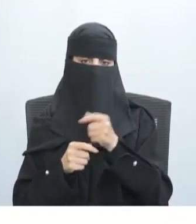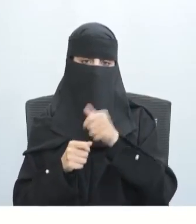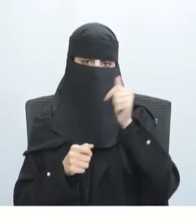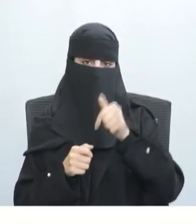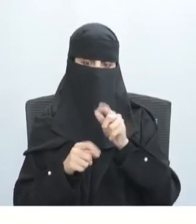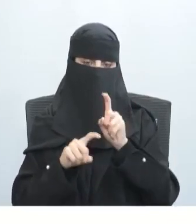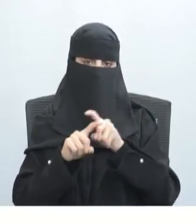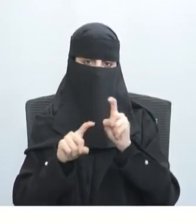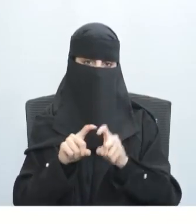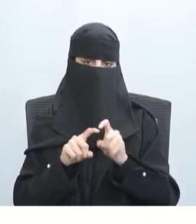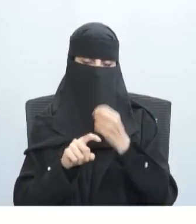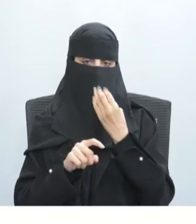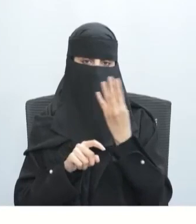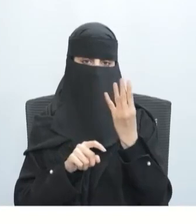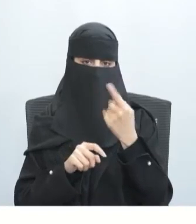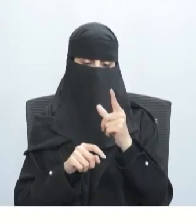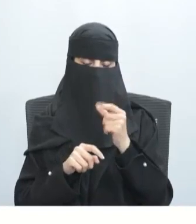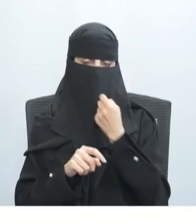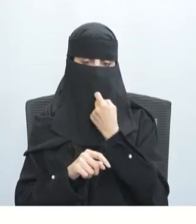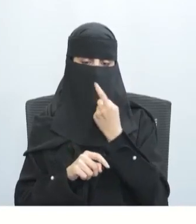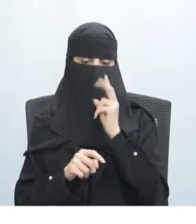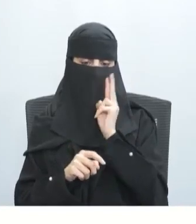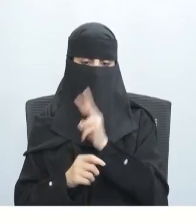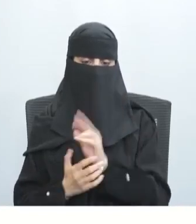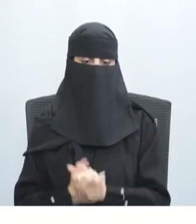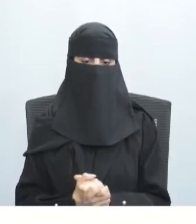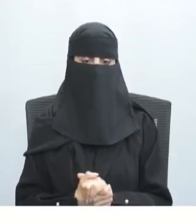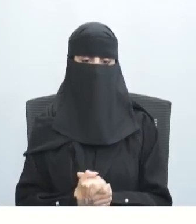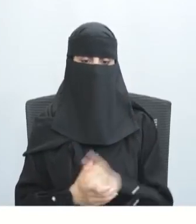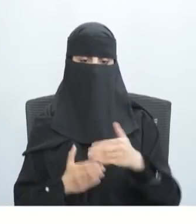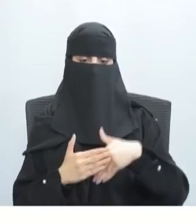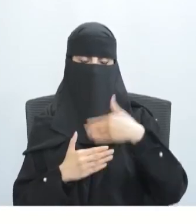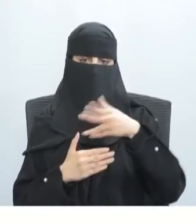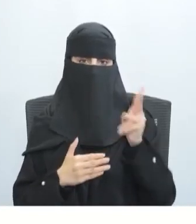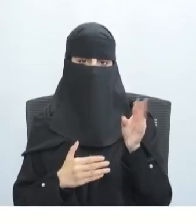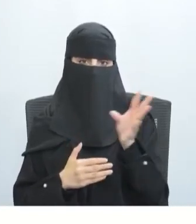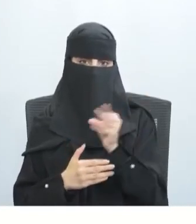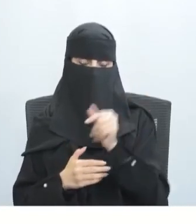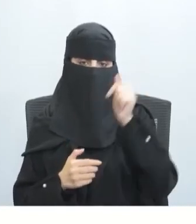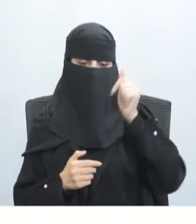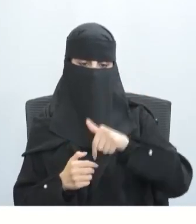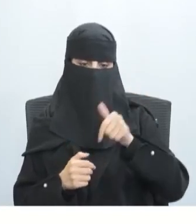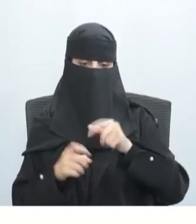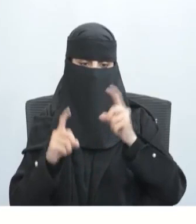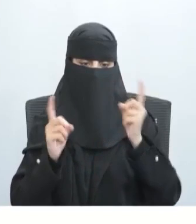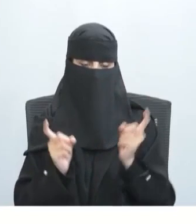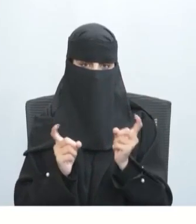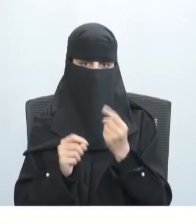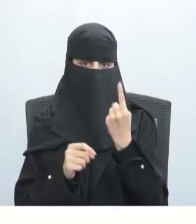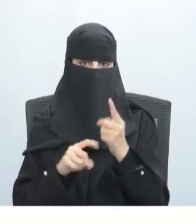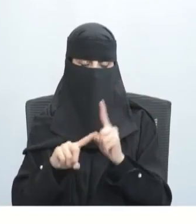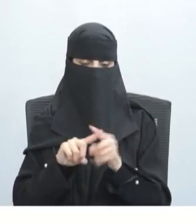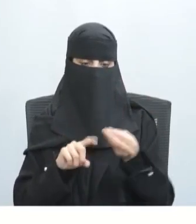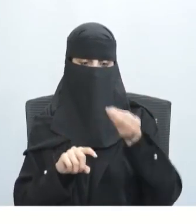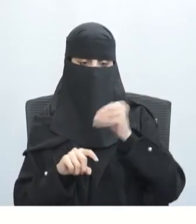ولدينا الفتره هي عام واحد وبالتالي نطبق هذه معادله القيمه المستقبليه الح تساوي القيمه الحاليه واحد زائد